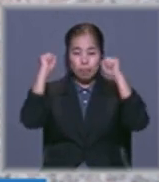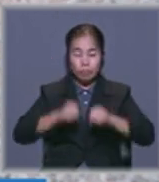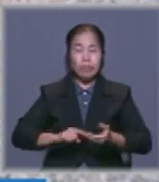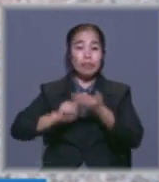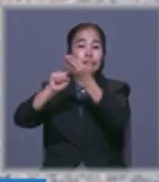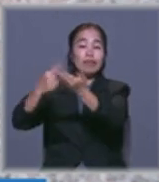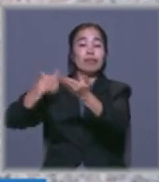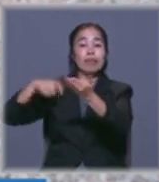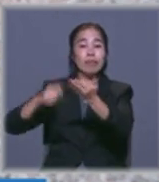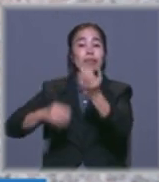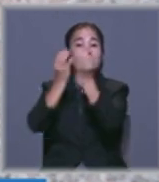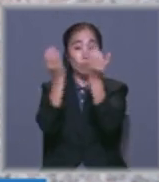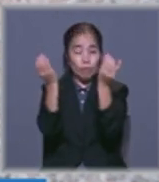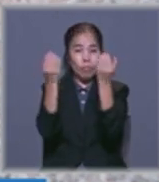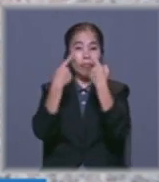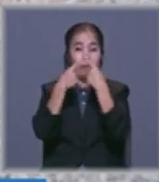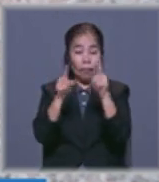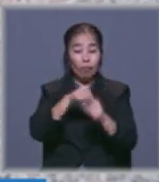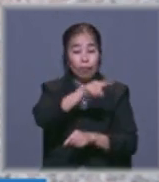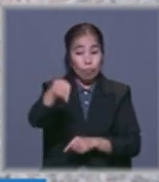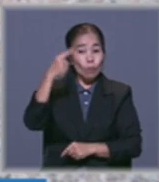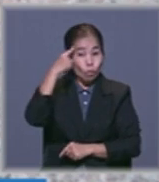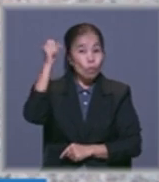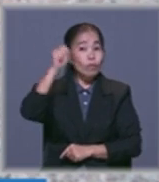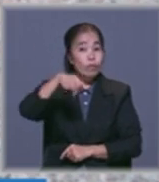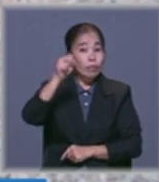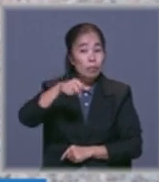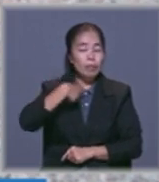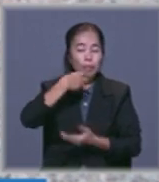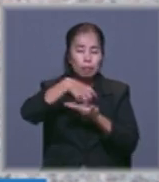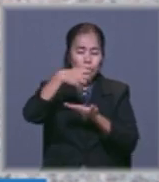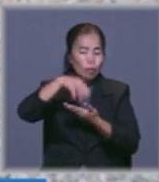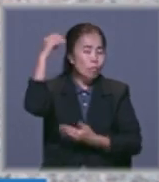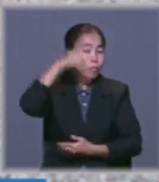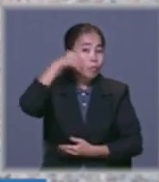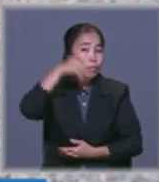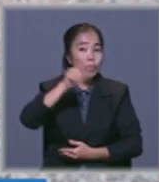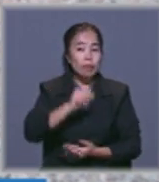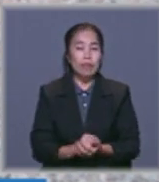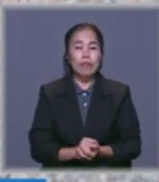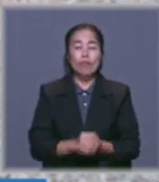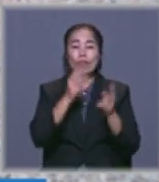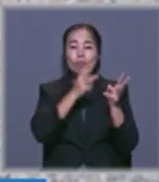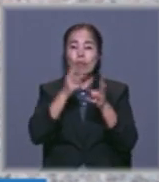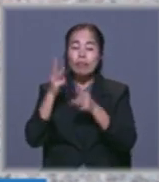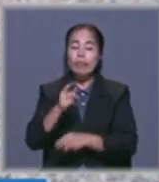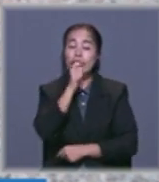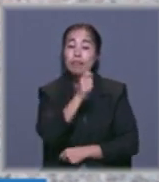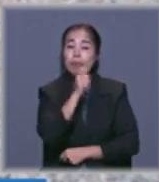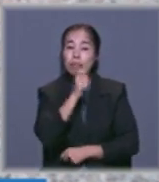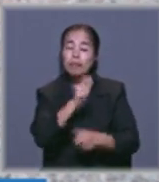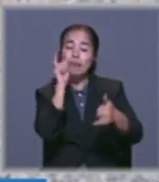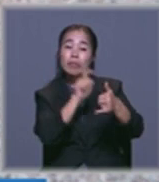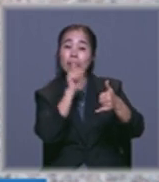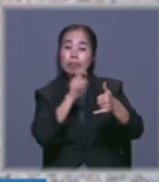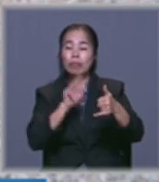ที่ศาลรัฐธรรมนูญแต่ทุกท่านก็ทราบกันดีผมแถลงไปแล้วหลายครั้งหลายโอกาสว่าการไต่สวนของคณะกรรมการการเลือกตั้งนั้นมี